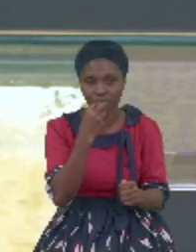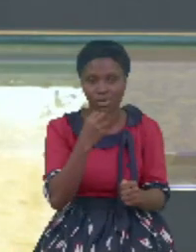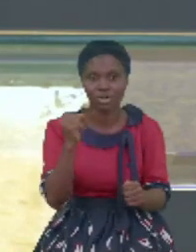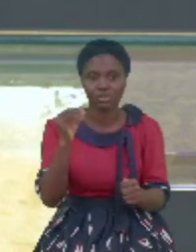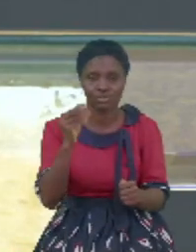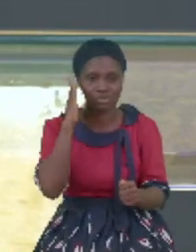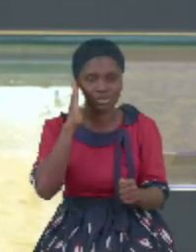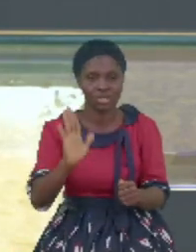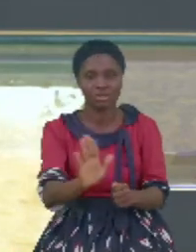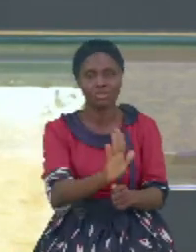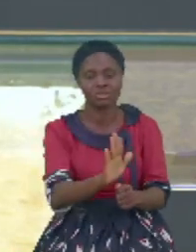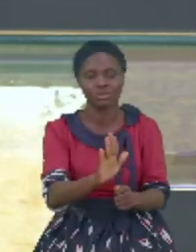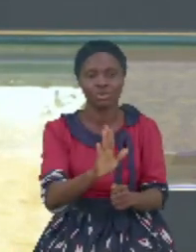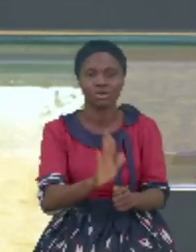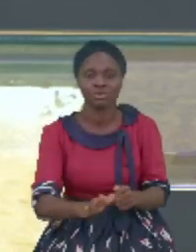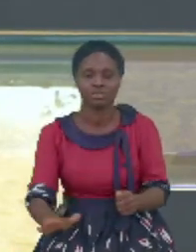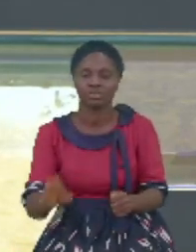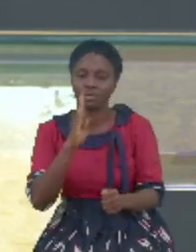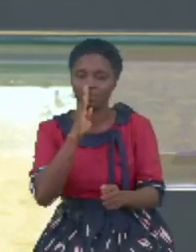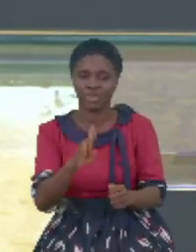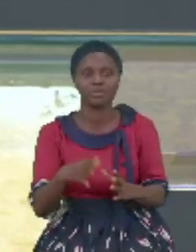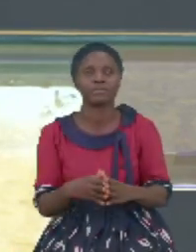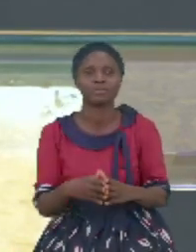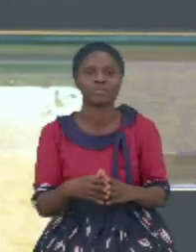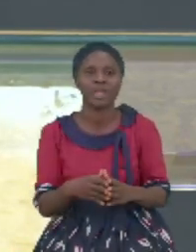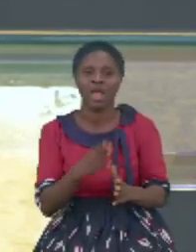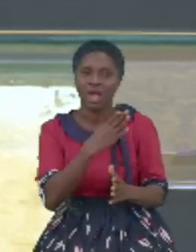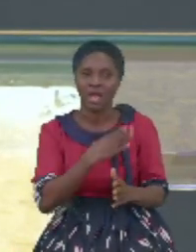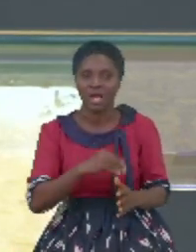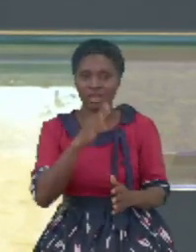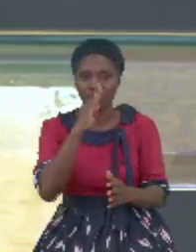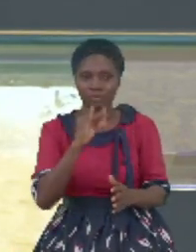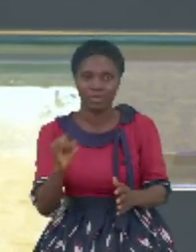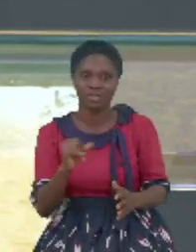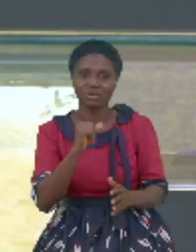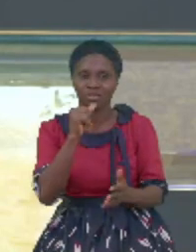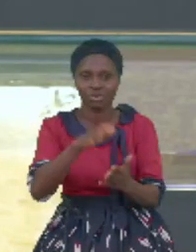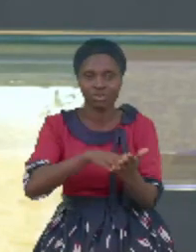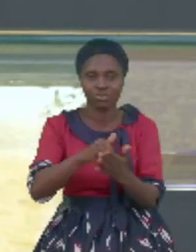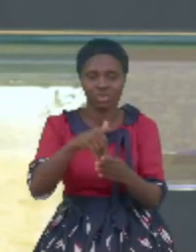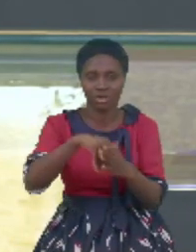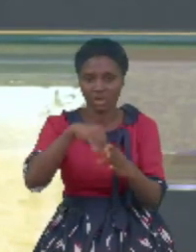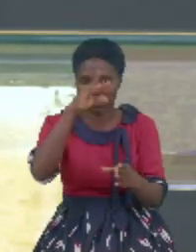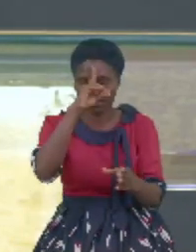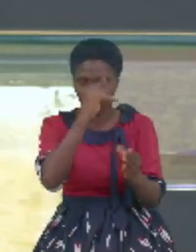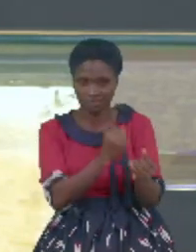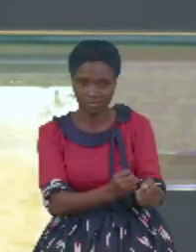dit, telle sera ta postérité. Et sans faiblir dans la foi, il parle de toi,